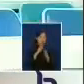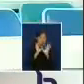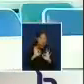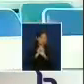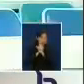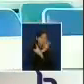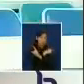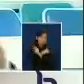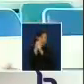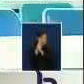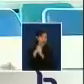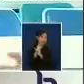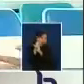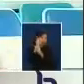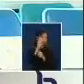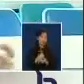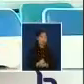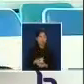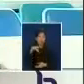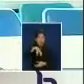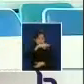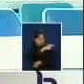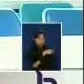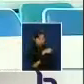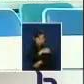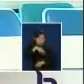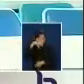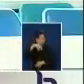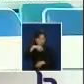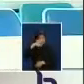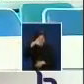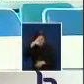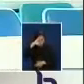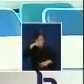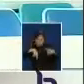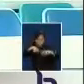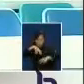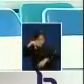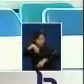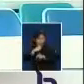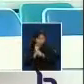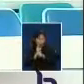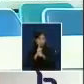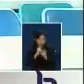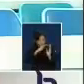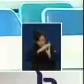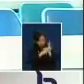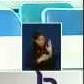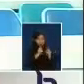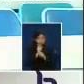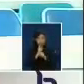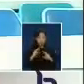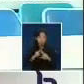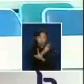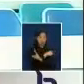ที่พอดีครับในแง่ของกรมควบคุมโรคในการดูแลบริเวณชายแดนดูแลอย่างไรบ้าง คือกระทรวงสาธารณสุขนะโดยกรมควบคุมโรคเ